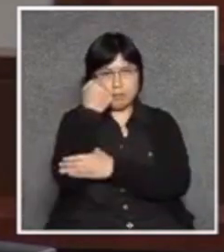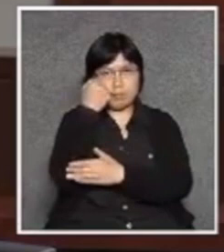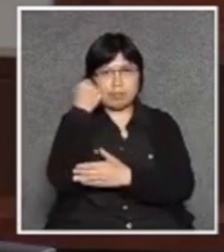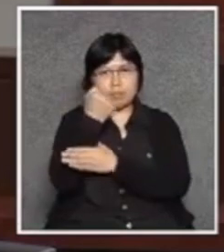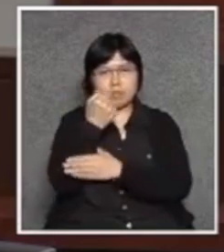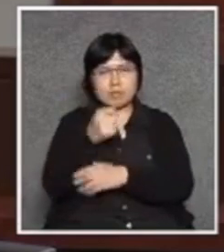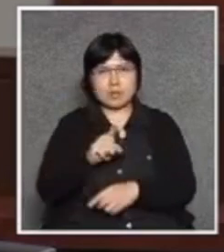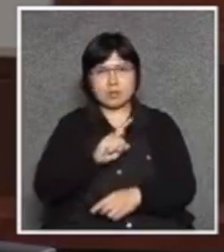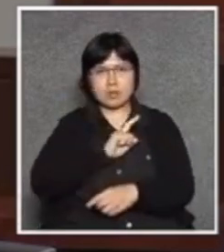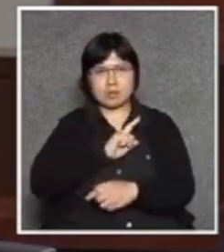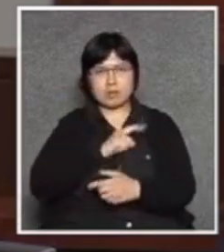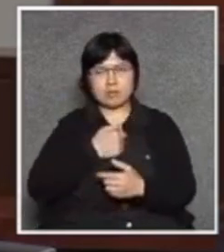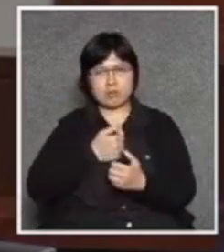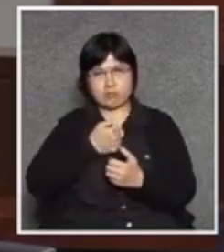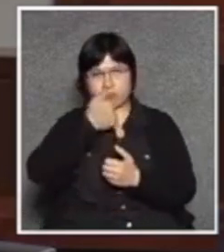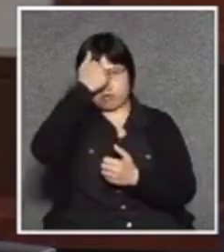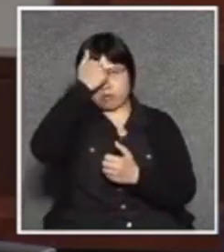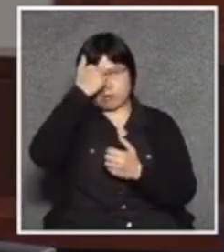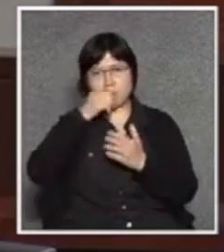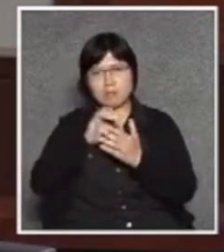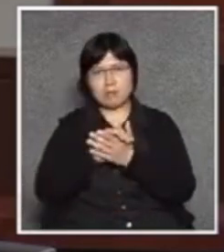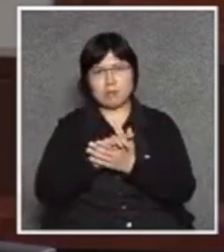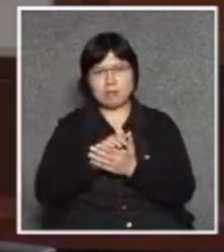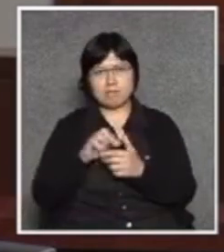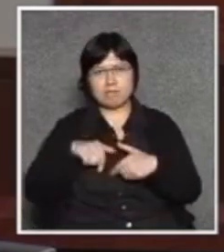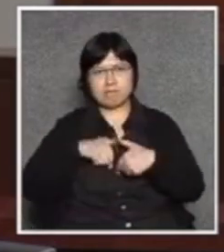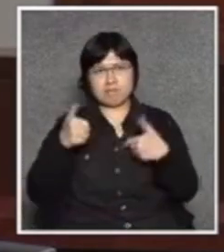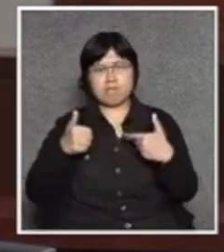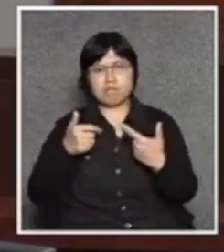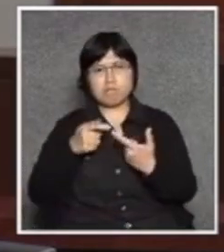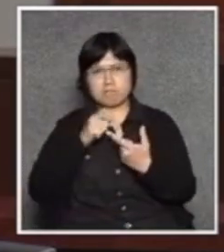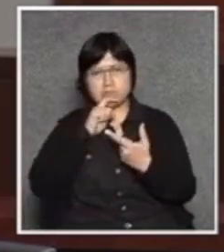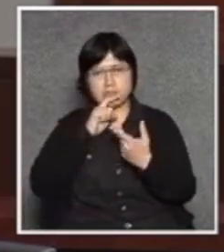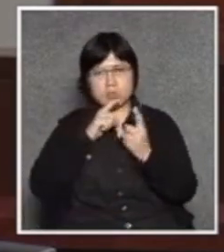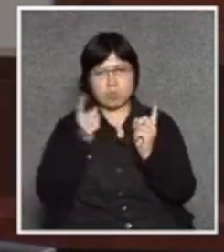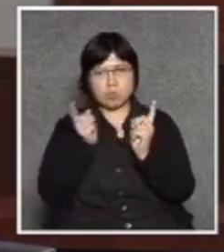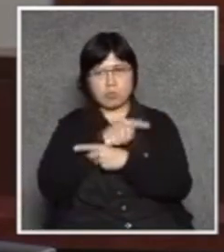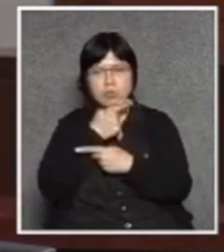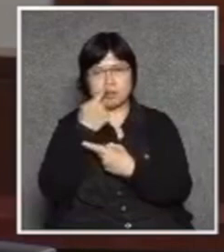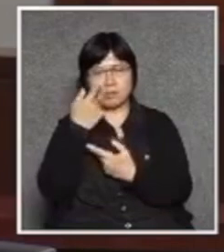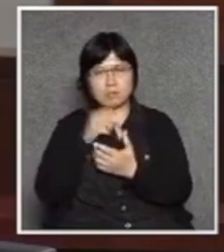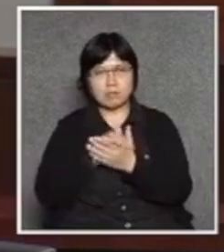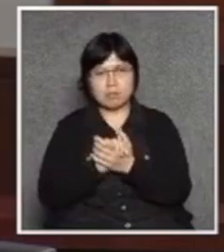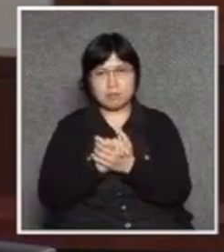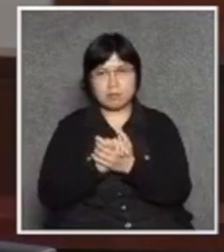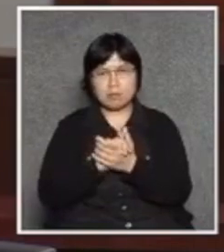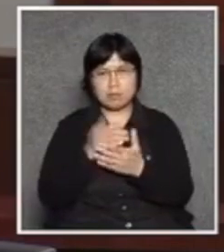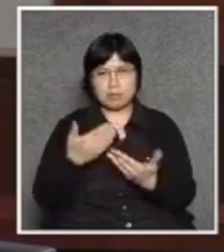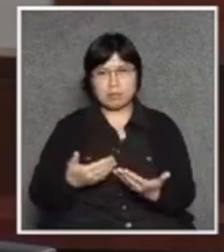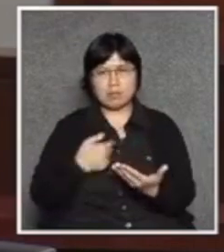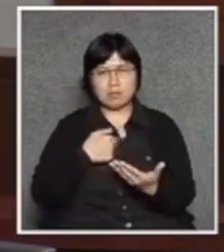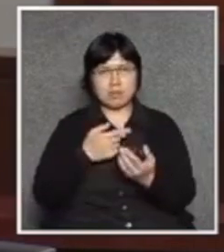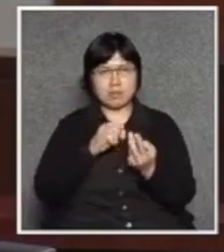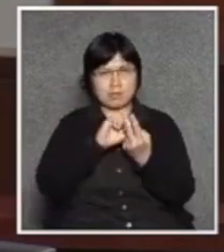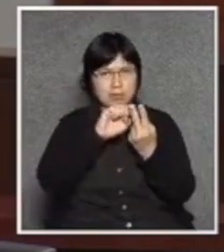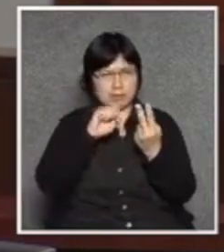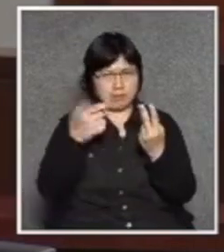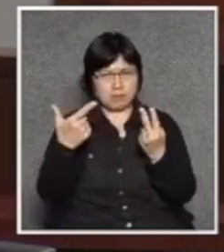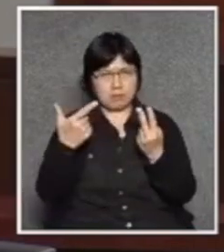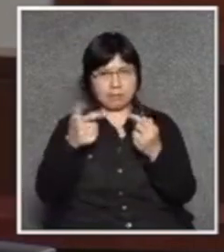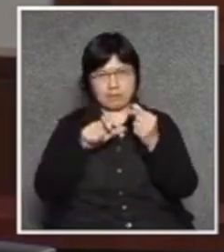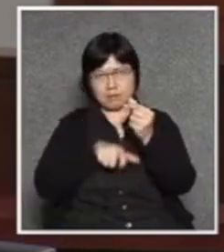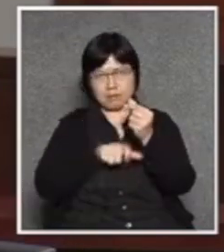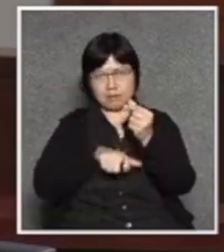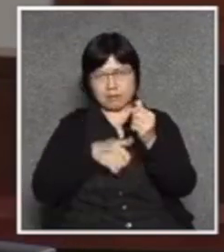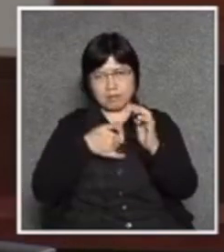自己當家作主，敢交日月換新天。本席在2008年10月進